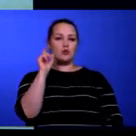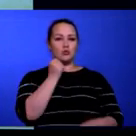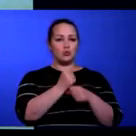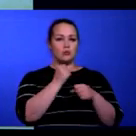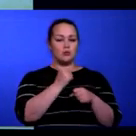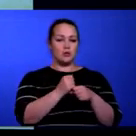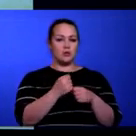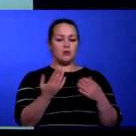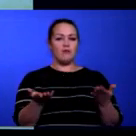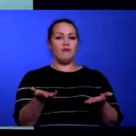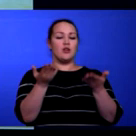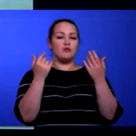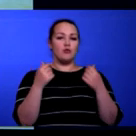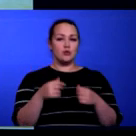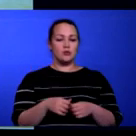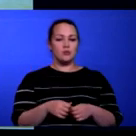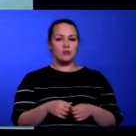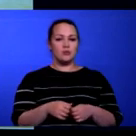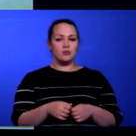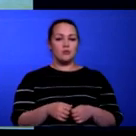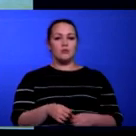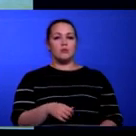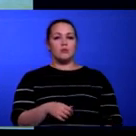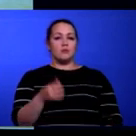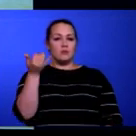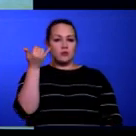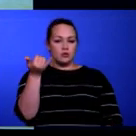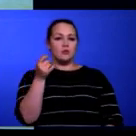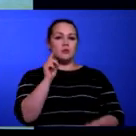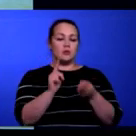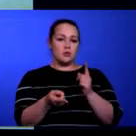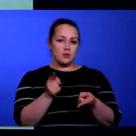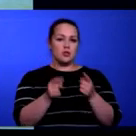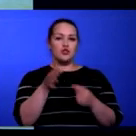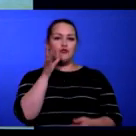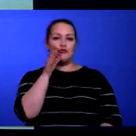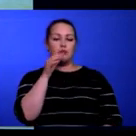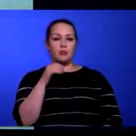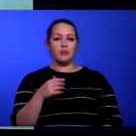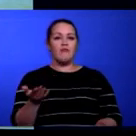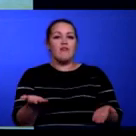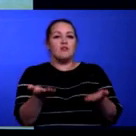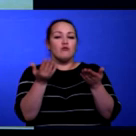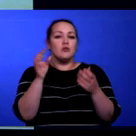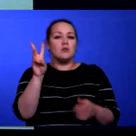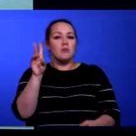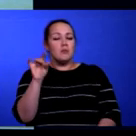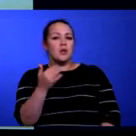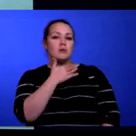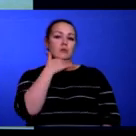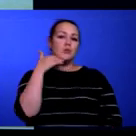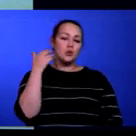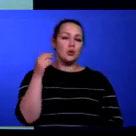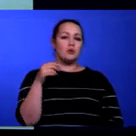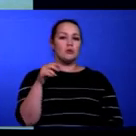возводим возводим сейчас настоящем времени возводим мы нас много